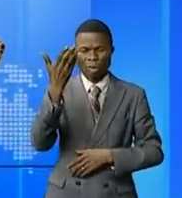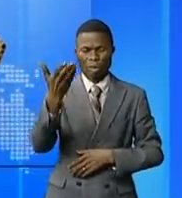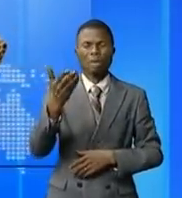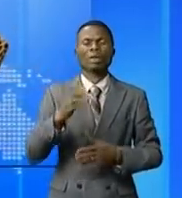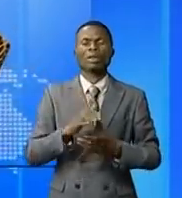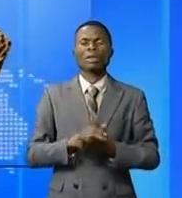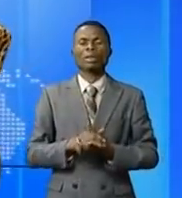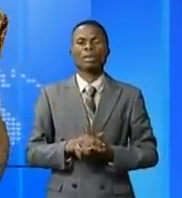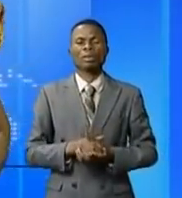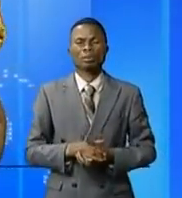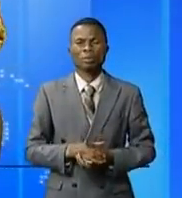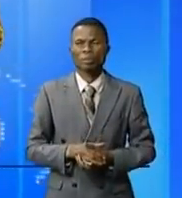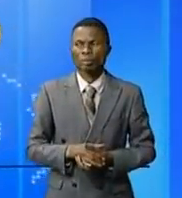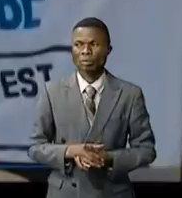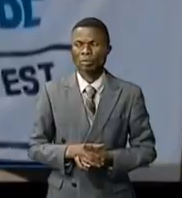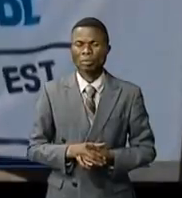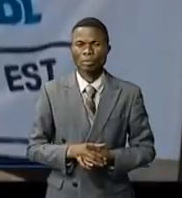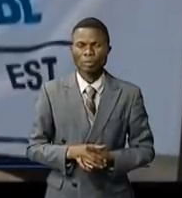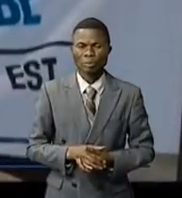Kituma et Simon Kankolongo.